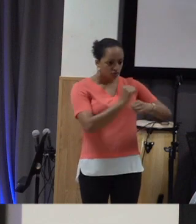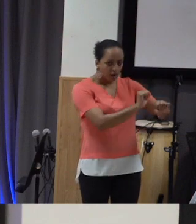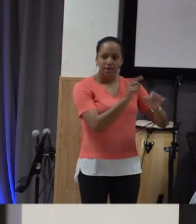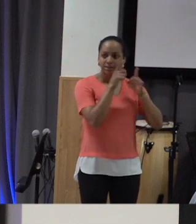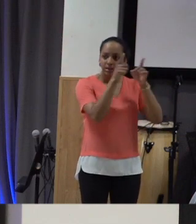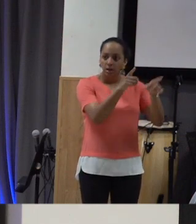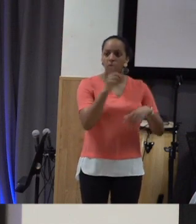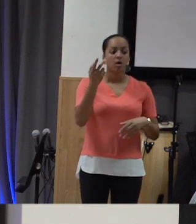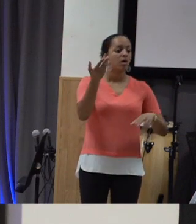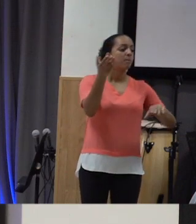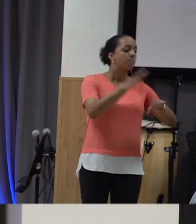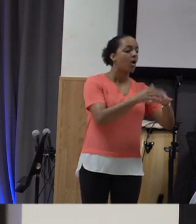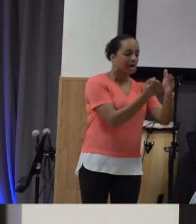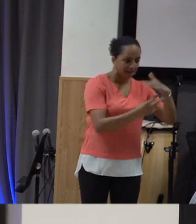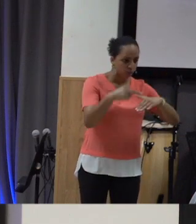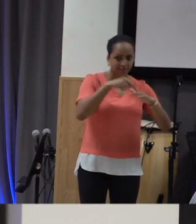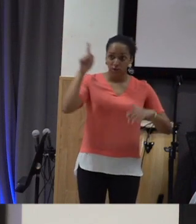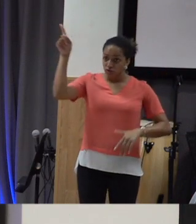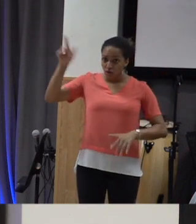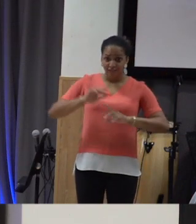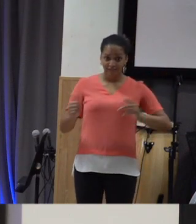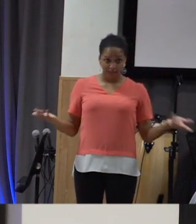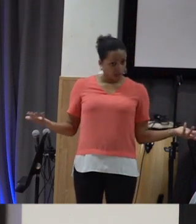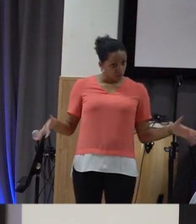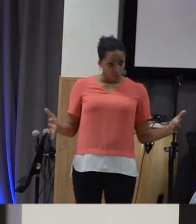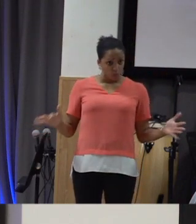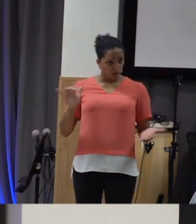Dieu ressuscite des morts. Amen.